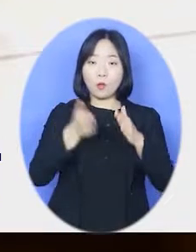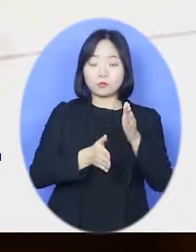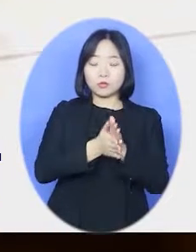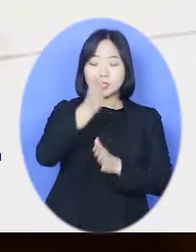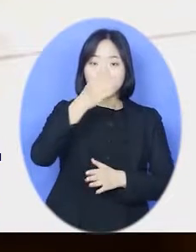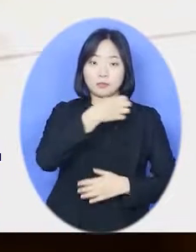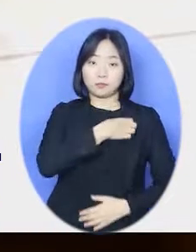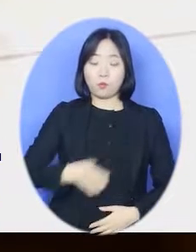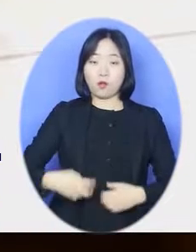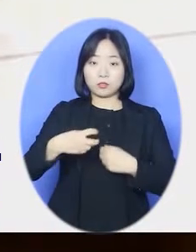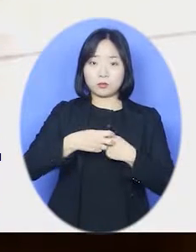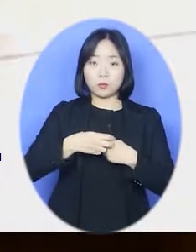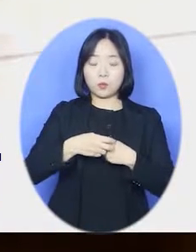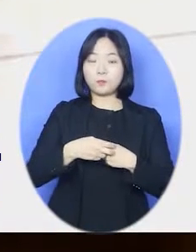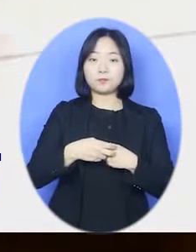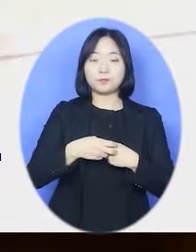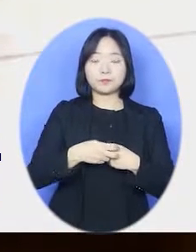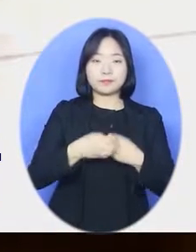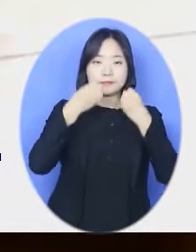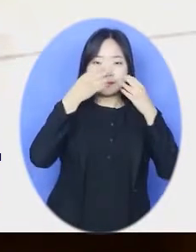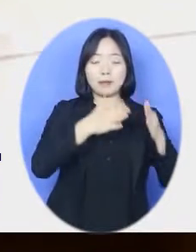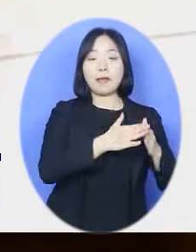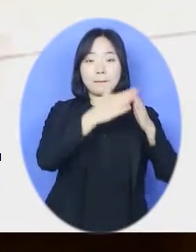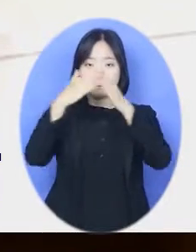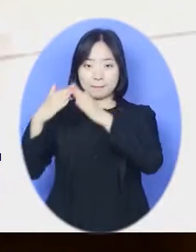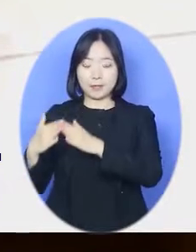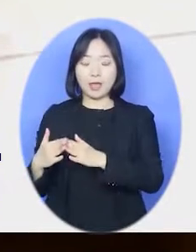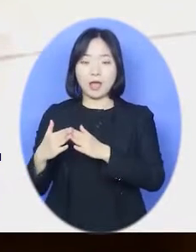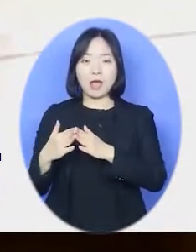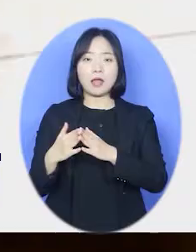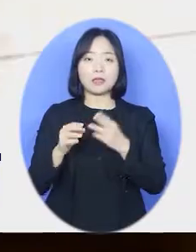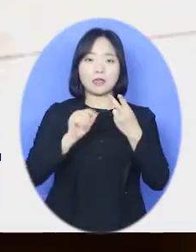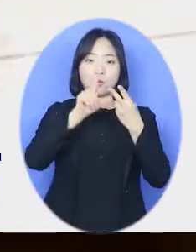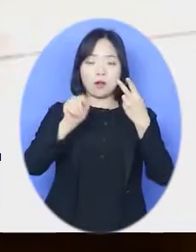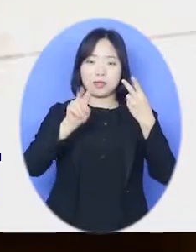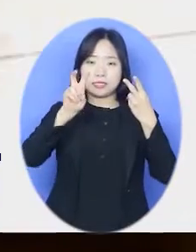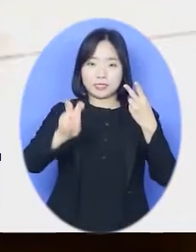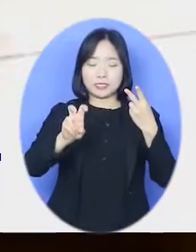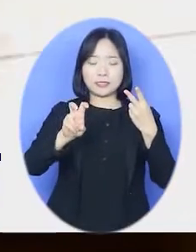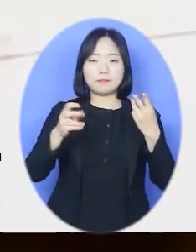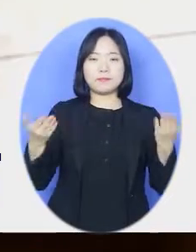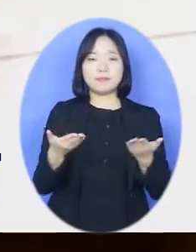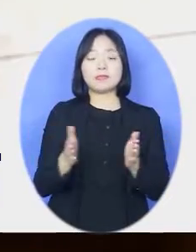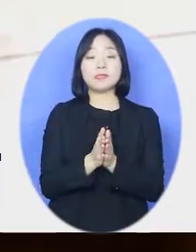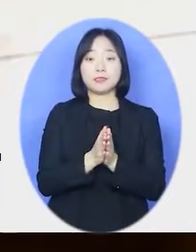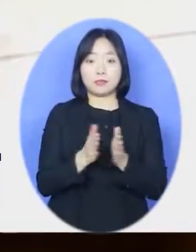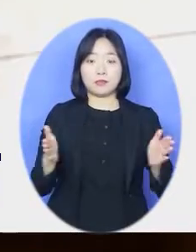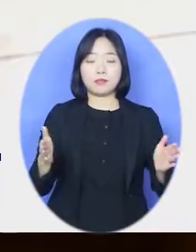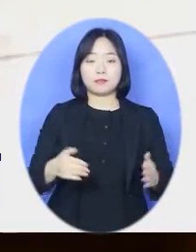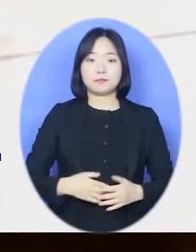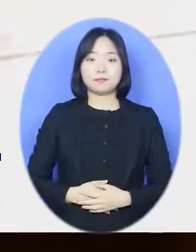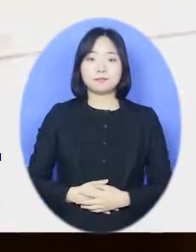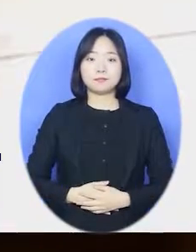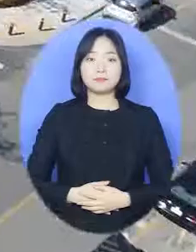공주시 보건소가 지난 주말 신축 건물로 이전을 완료하고 20일부터 본격적인 업무를 시작합니다.